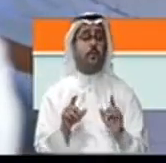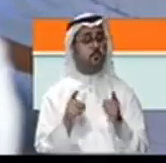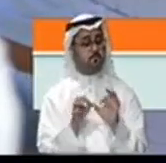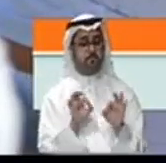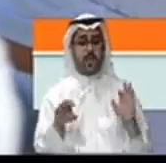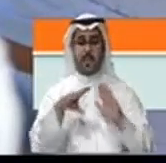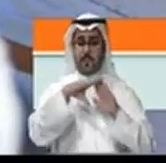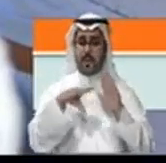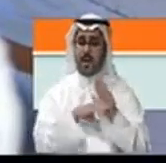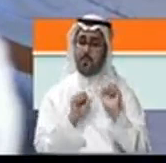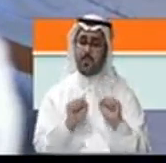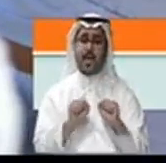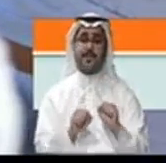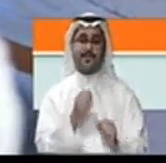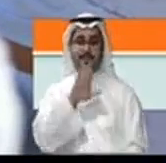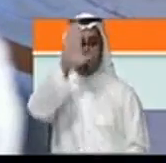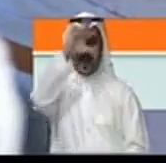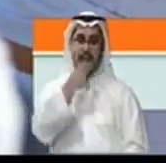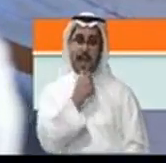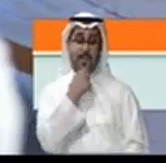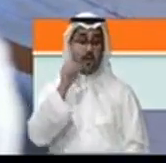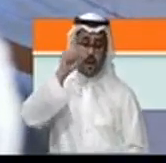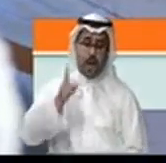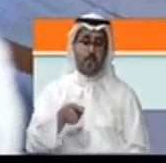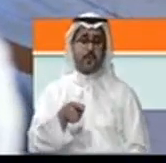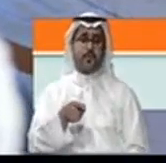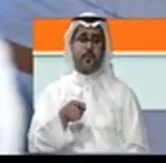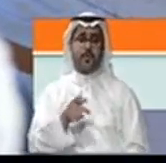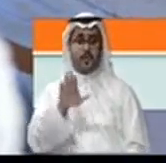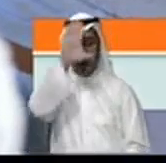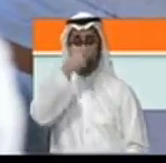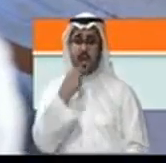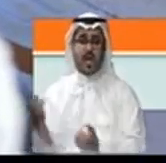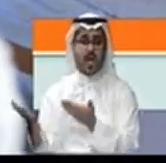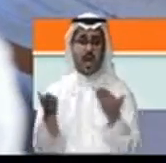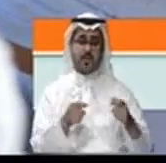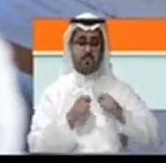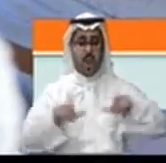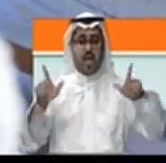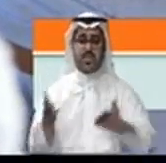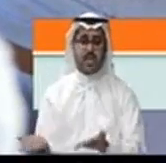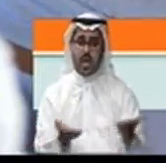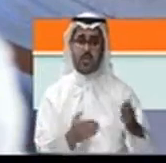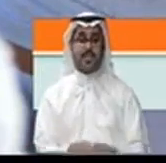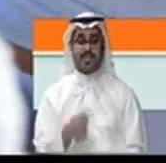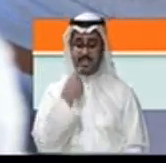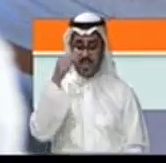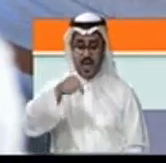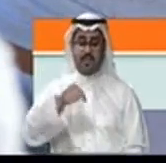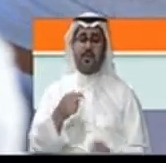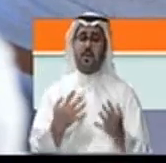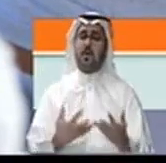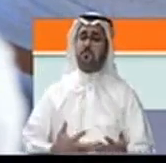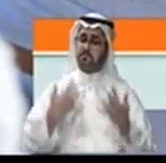العامة لبرنامج الاستضافة، والذي صدر توجيه خادم الحرمين الشريفين باستضافتهم لموسم حج هذا العام، ويزيد